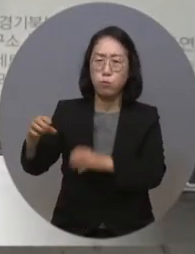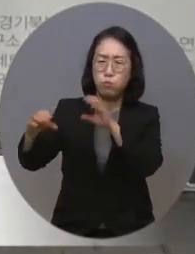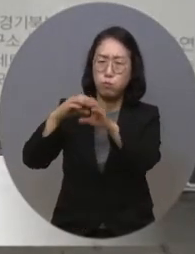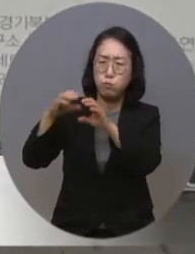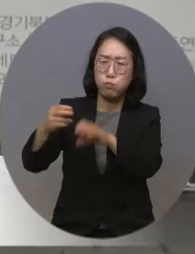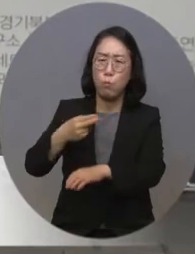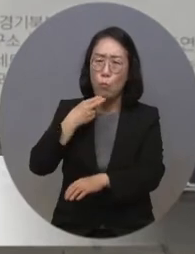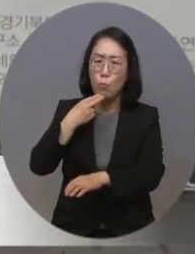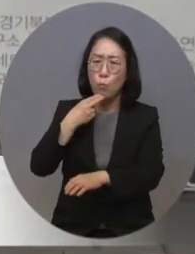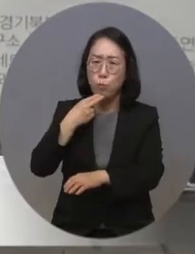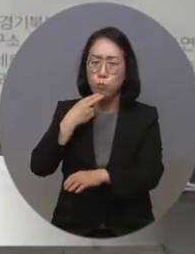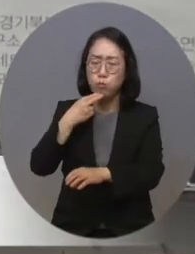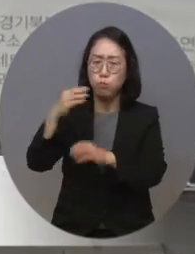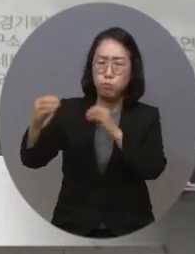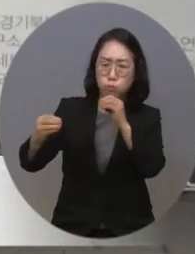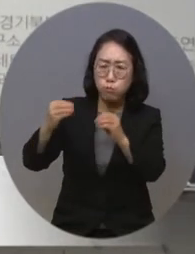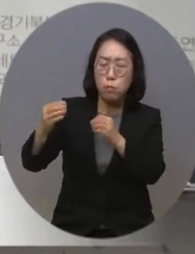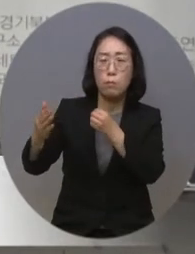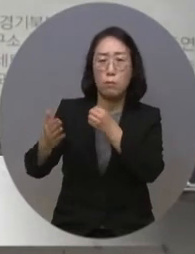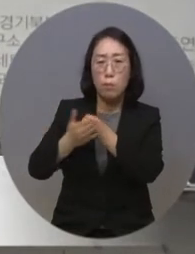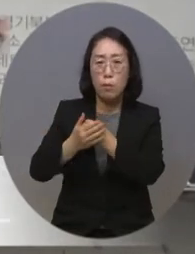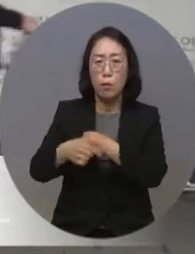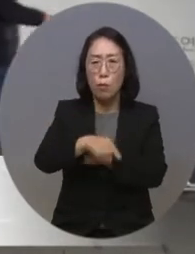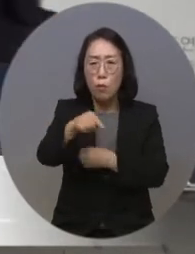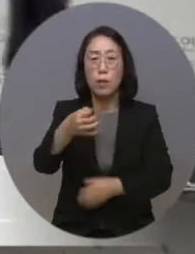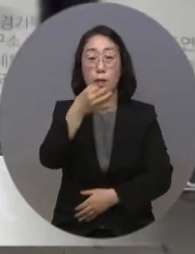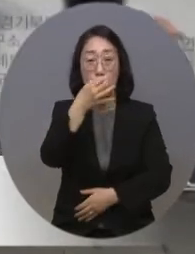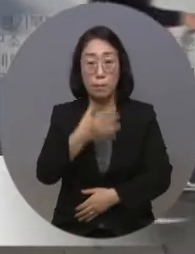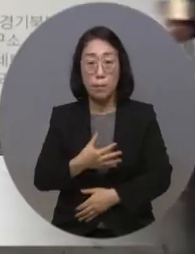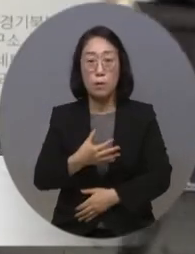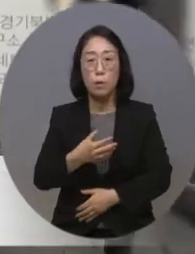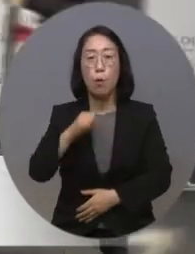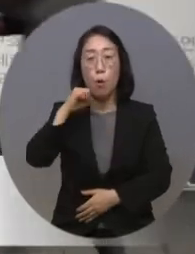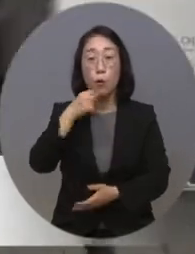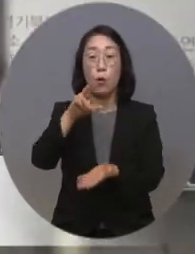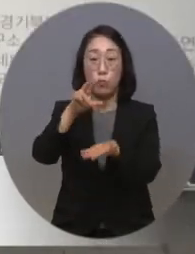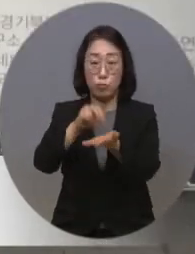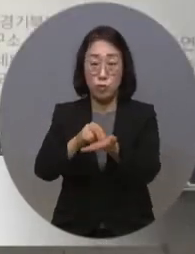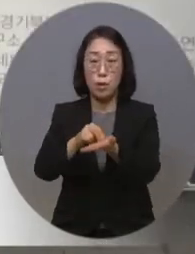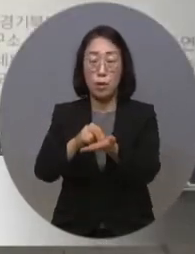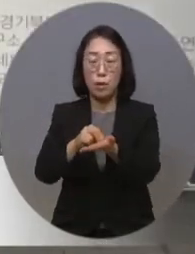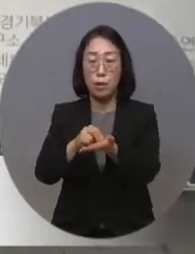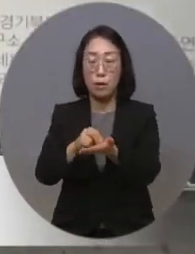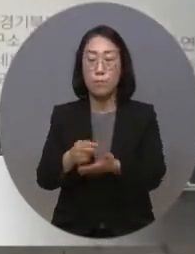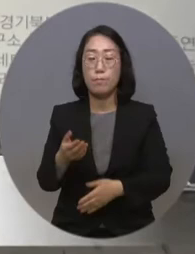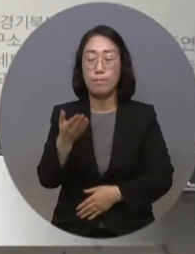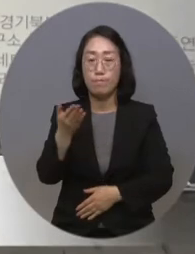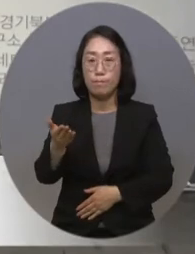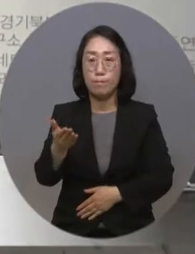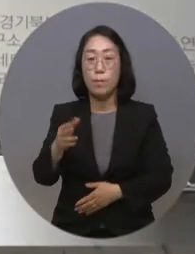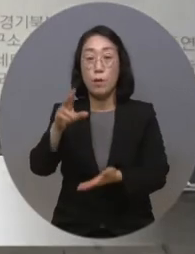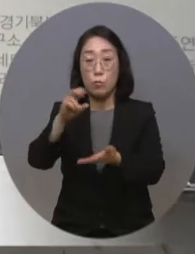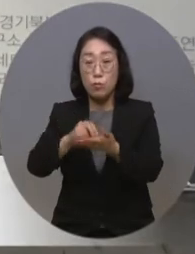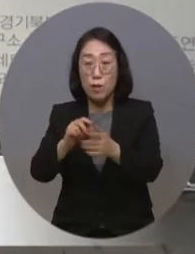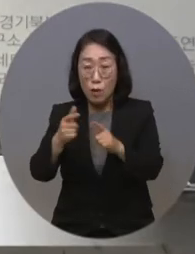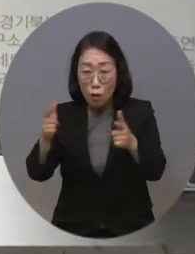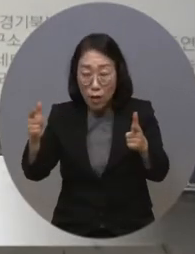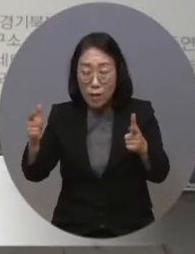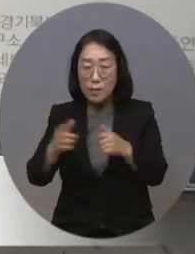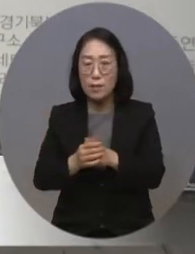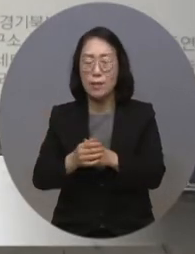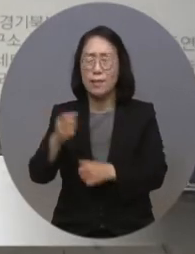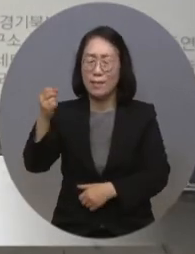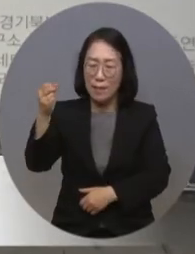힘들어하고 아파하고 어려움을 호소하고 있는데 진행하고 있는 많은 현황 들에 대해서 다시